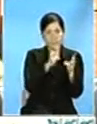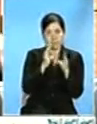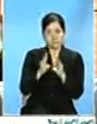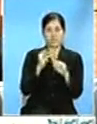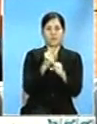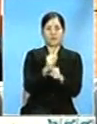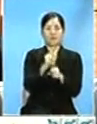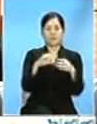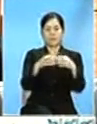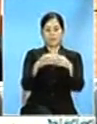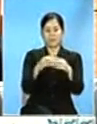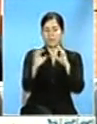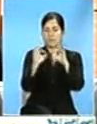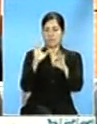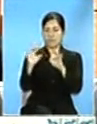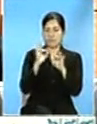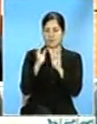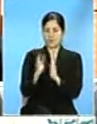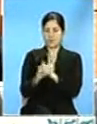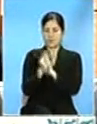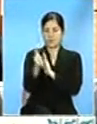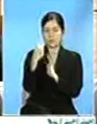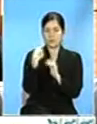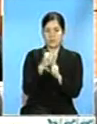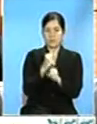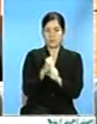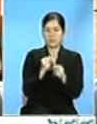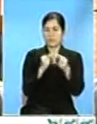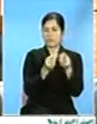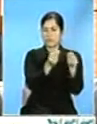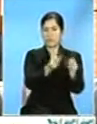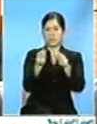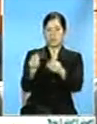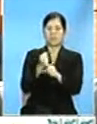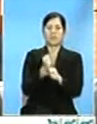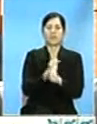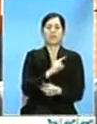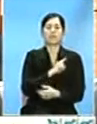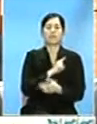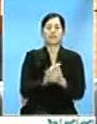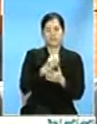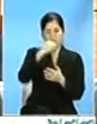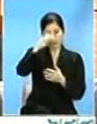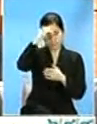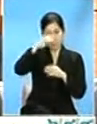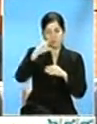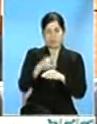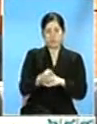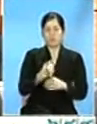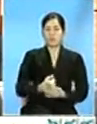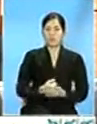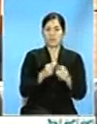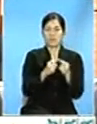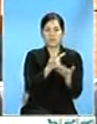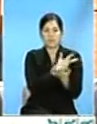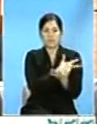งคนไหนก็ได้ฮะเลือกตั้งไม่จำเป็นนะครับคุณต้องเรียนจบเอกจบอะไรจากนอกใช้คนเก่งรู้จักคัดเลือกคน